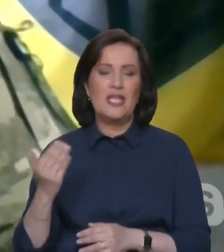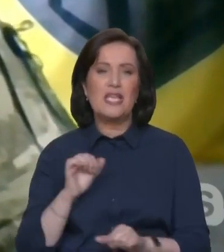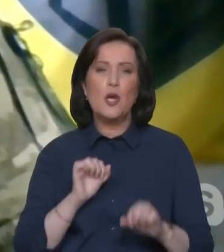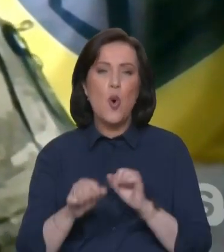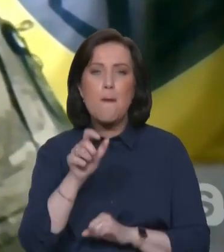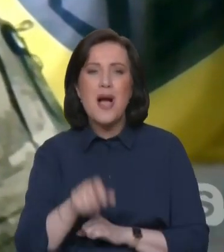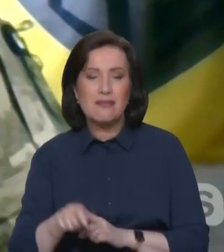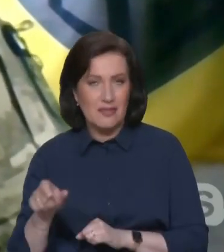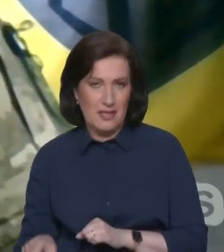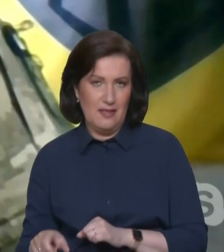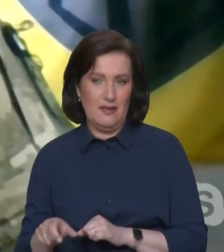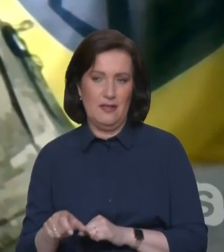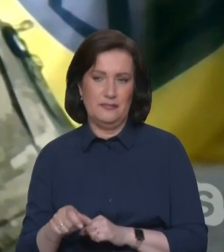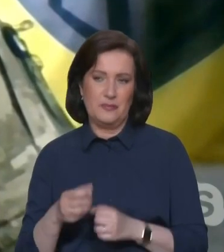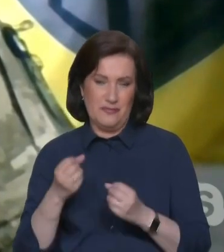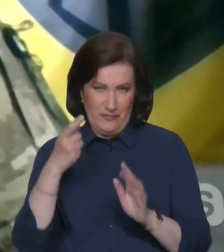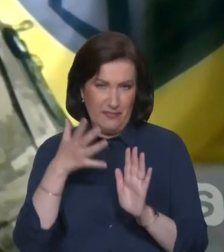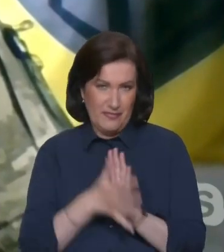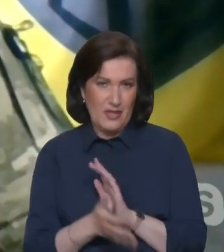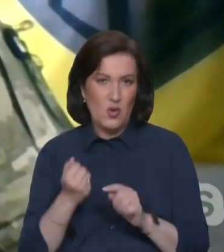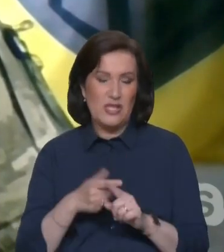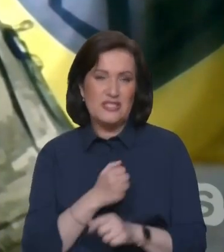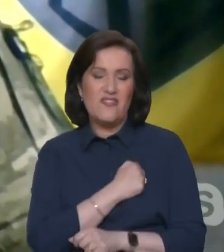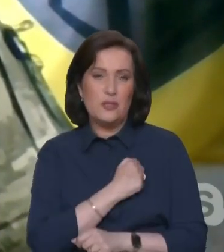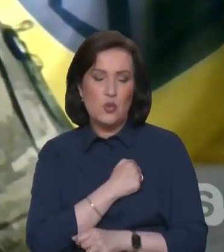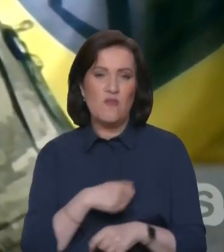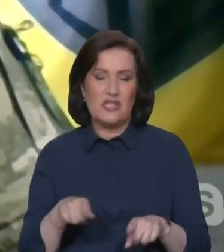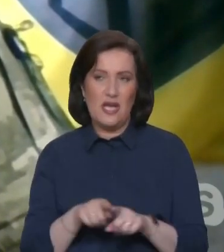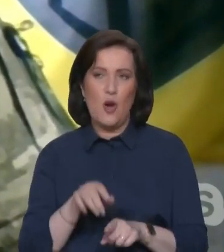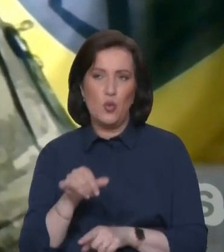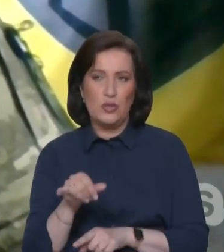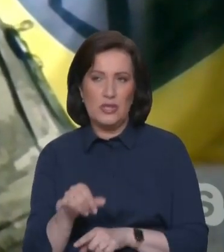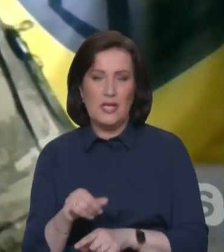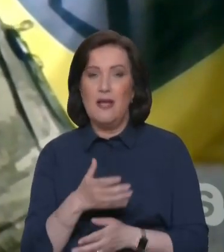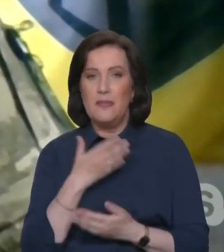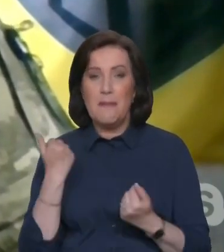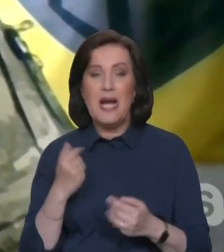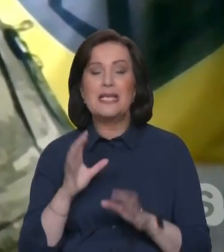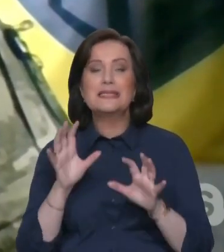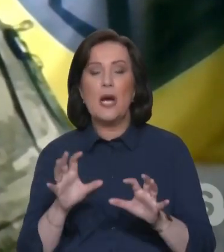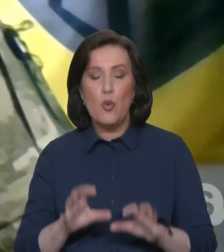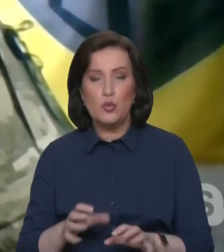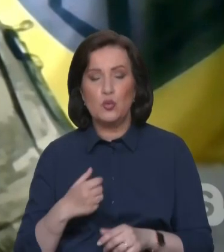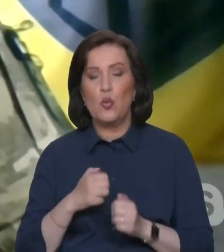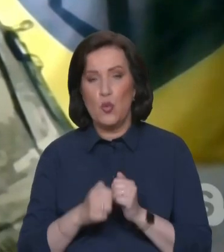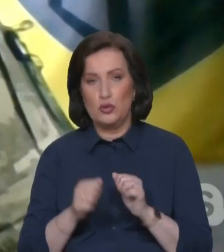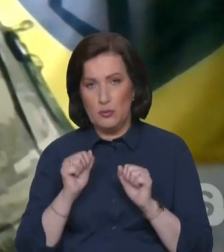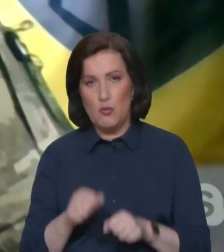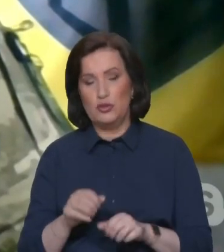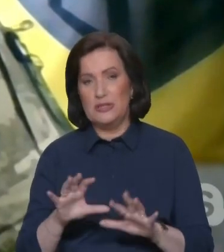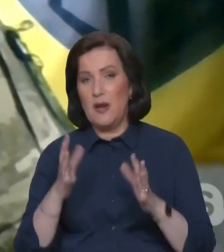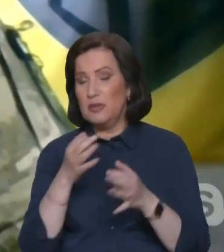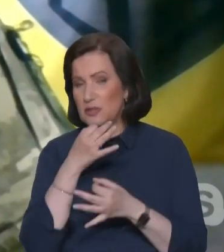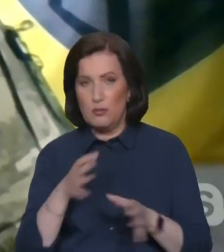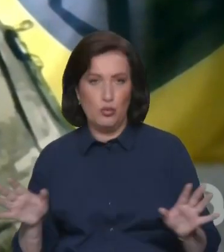командири. Ти ж просто, ну, розумієте, коли це військова, така в них немає закону, тому кожним можна трапитись